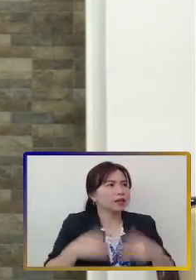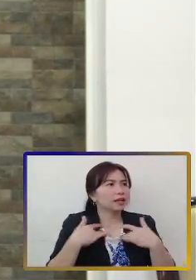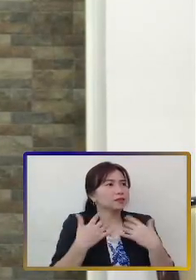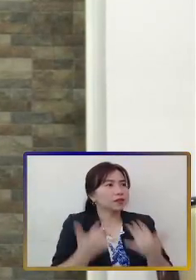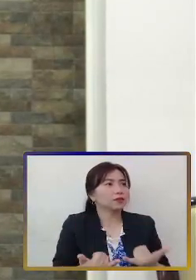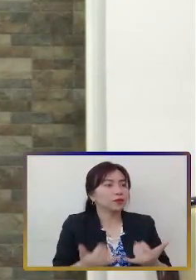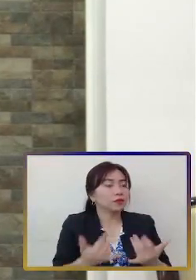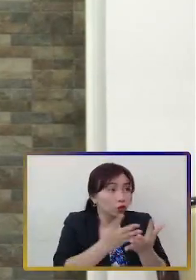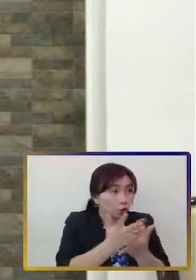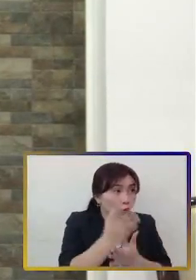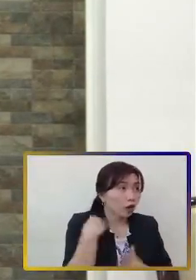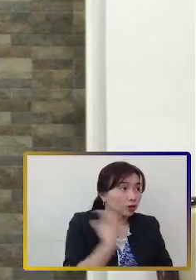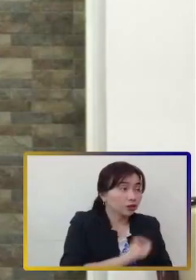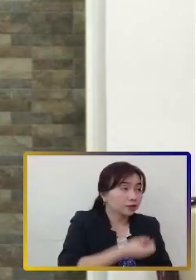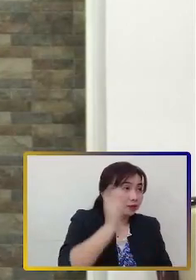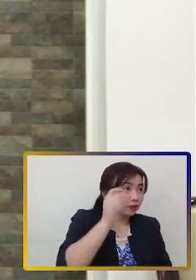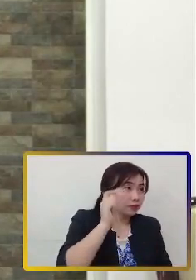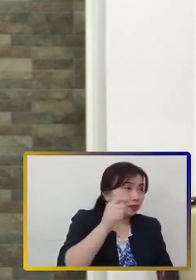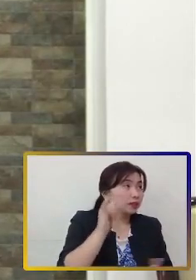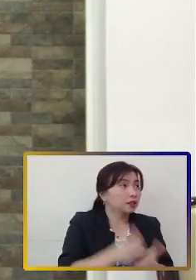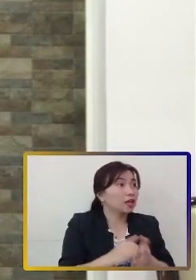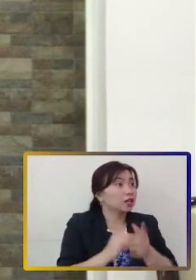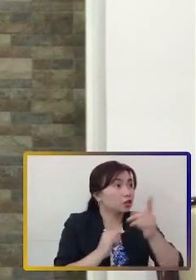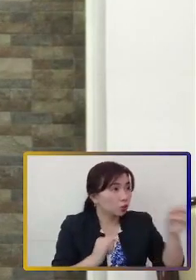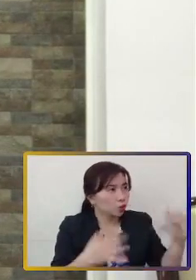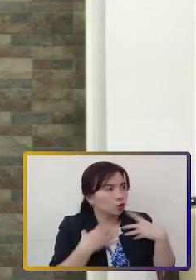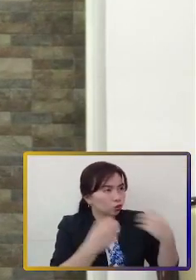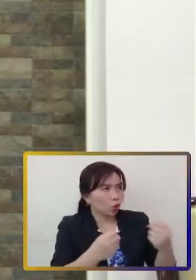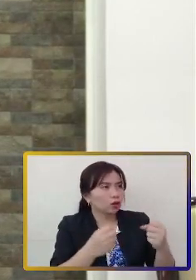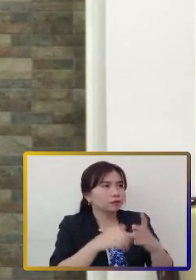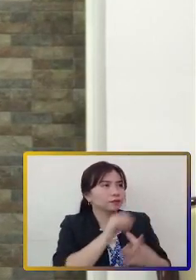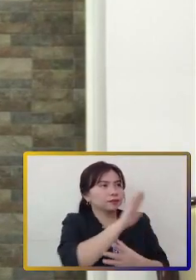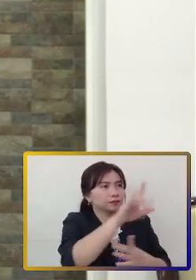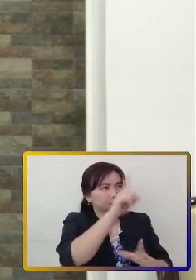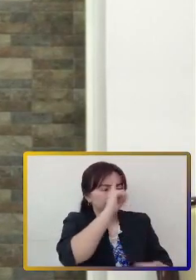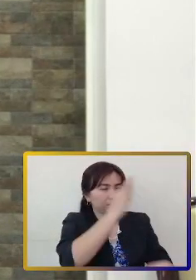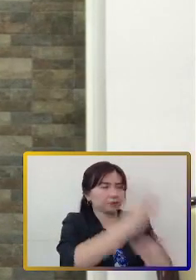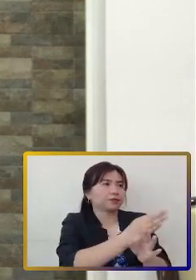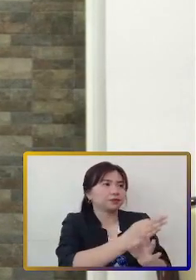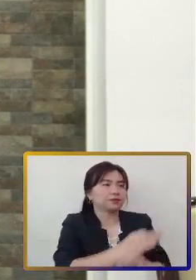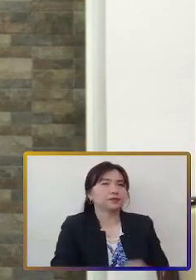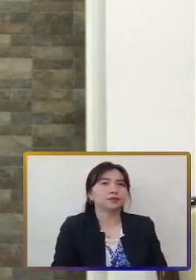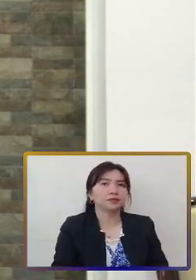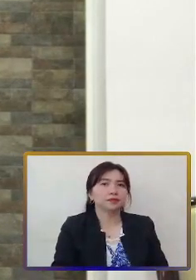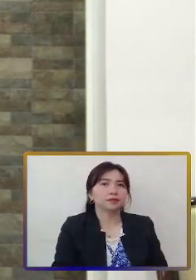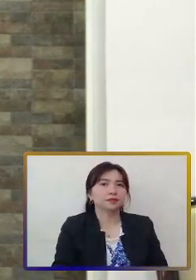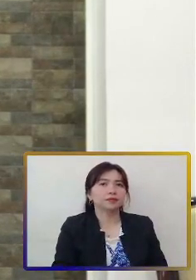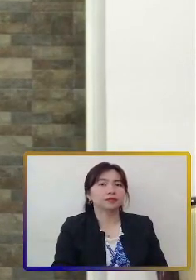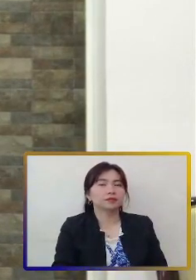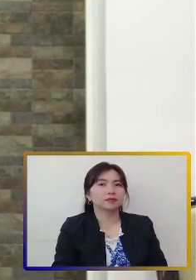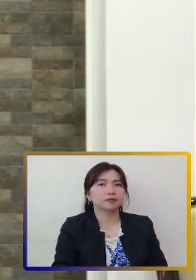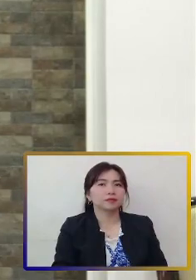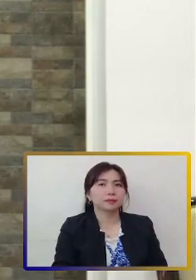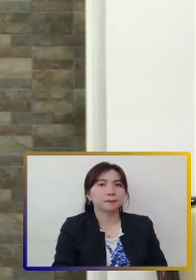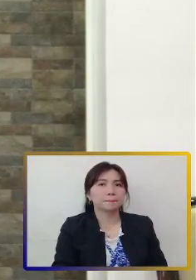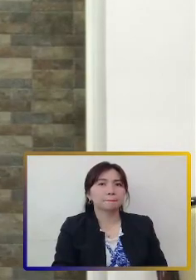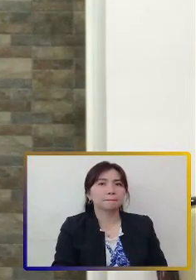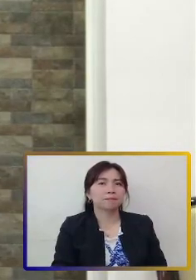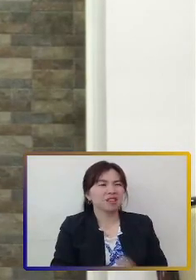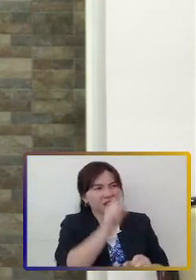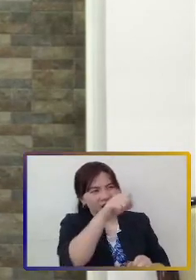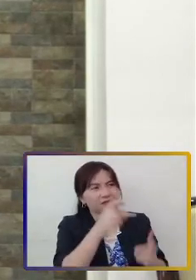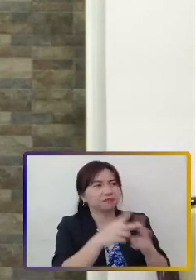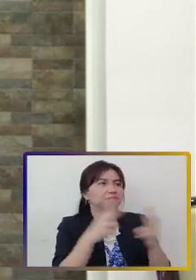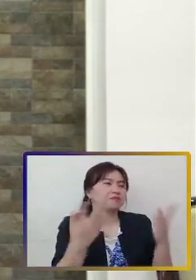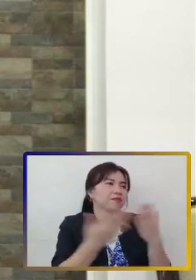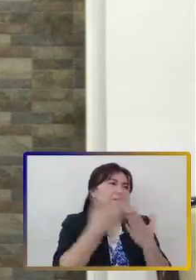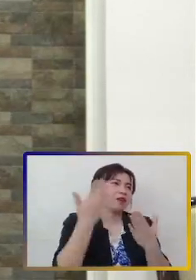atin through our testimony that you are bold with your Faith Paano pag Kayo kayo lang madali lang nating sabihin pag